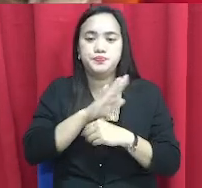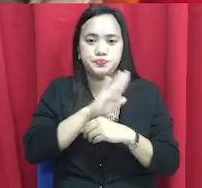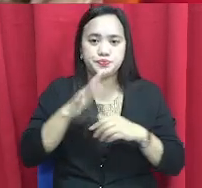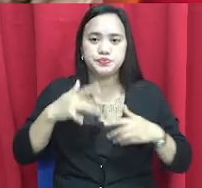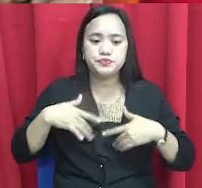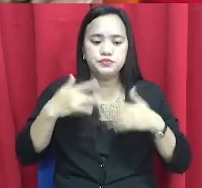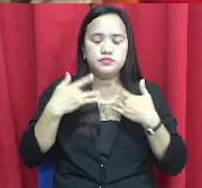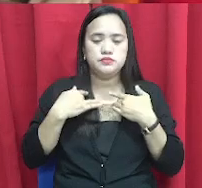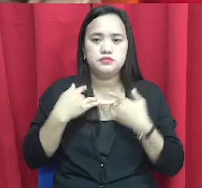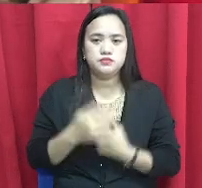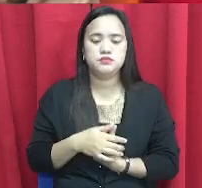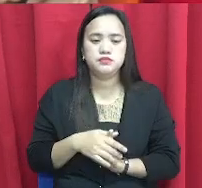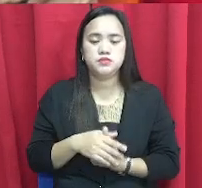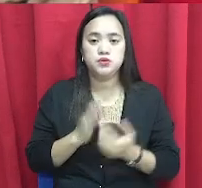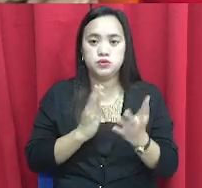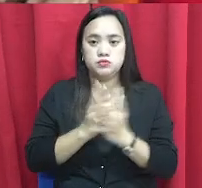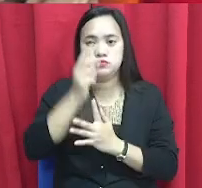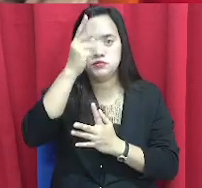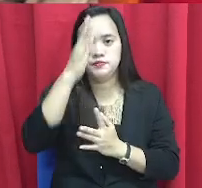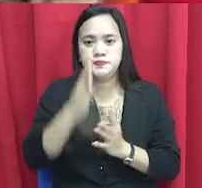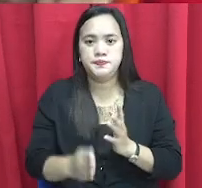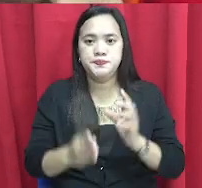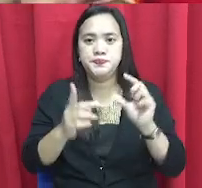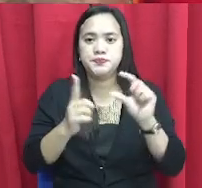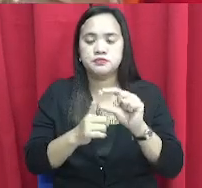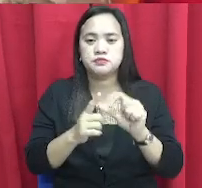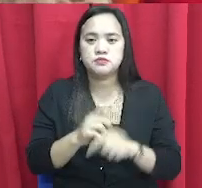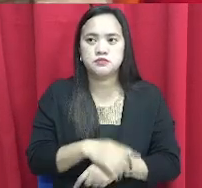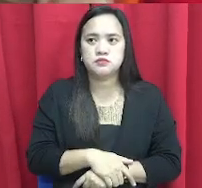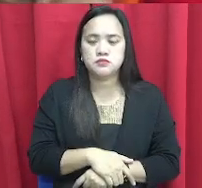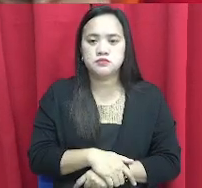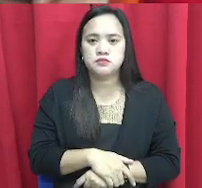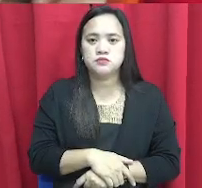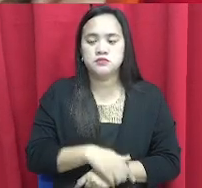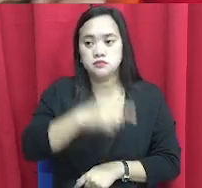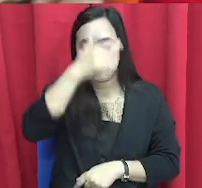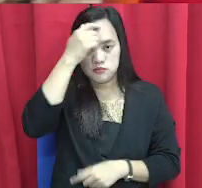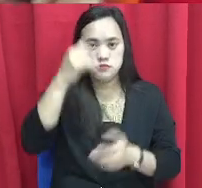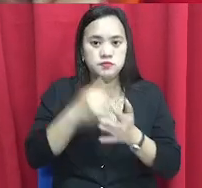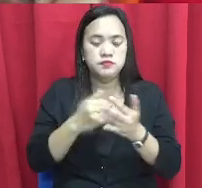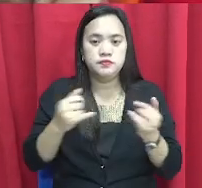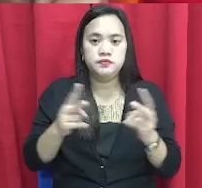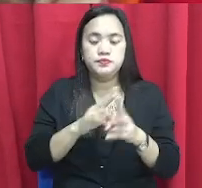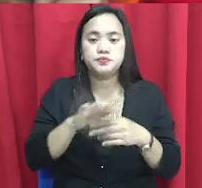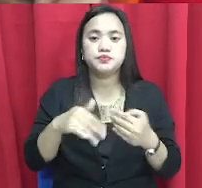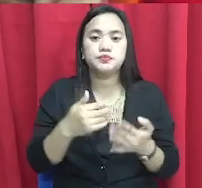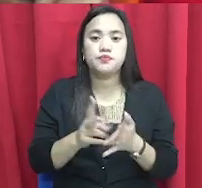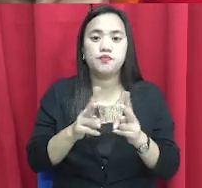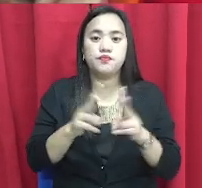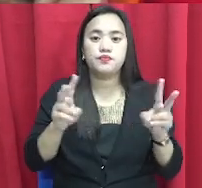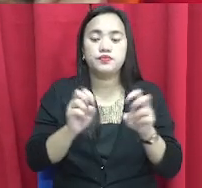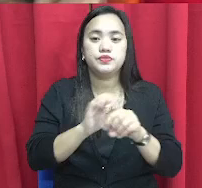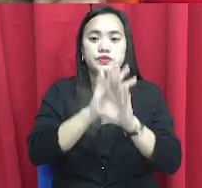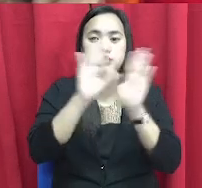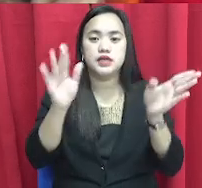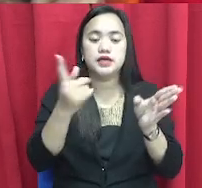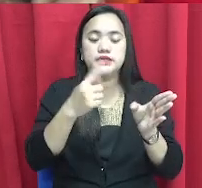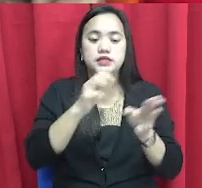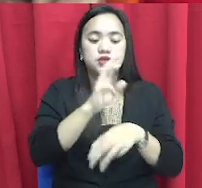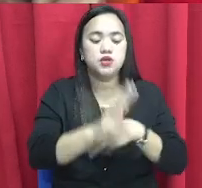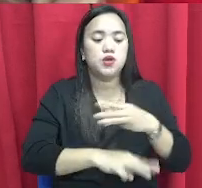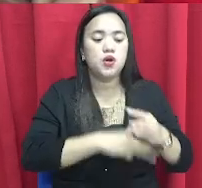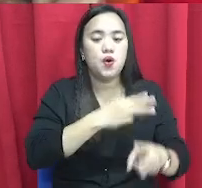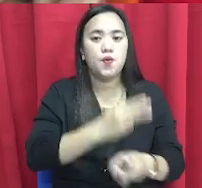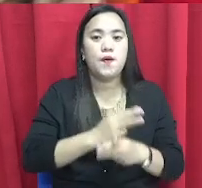pagkakilala sa Diyos through his word sapagkat Malinaw po yan n Sabi po ng biblya that the world were Framed